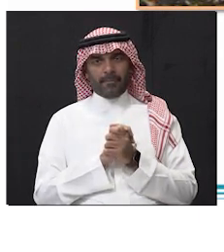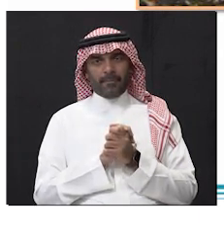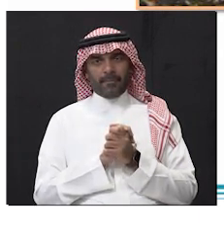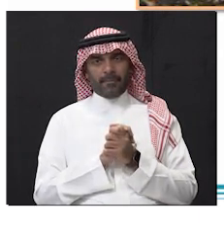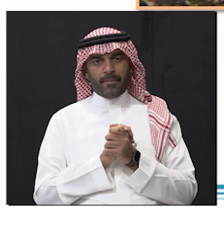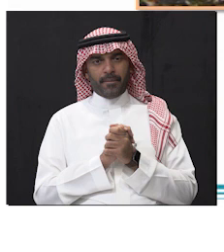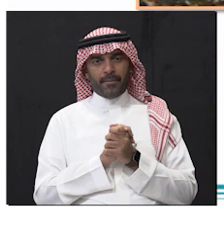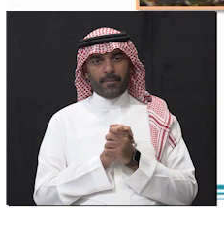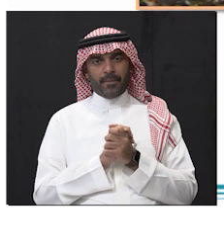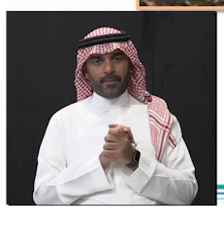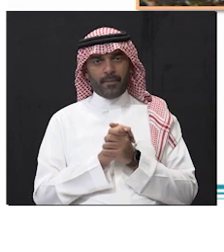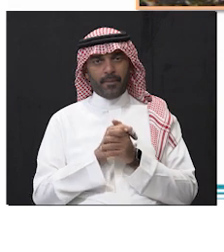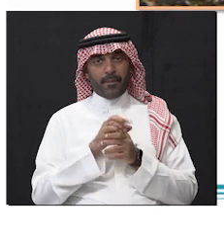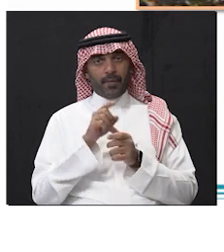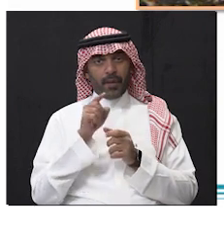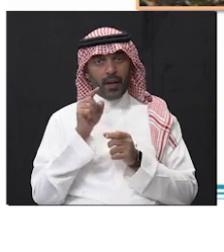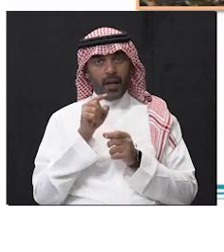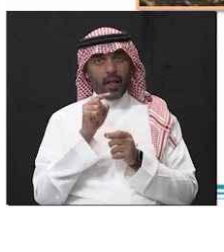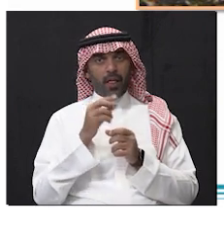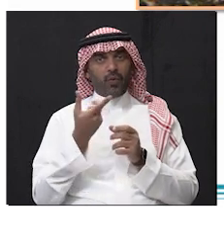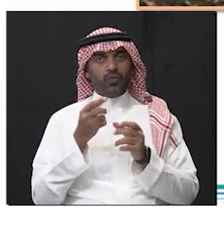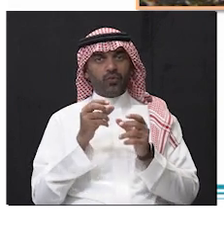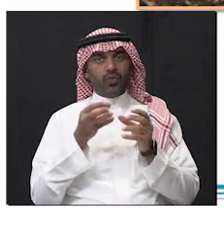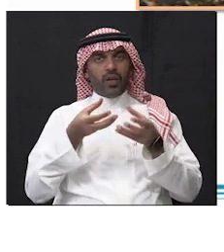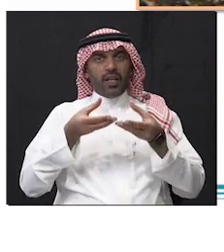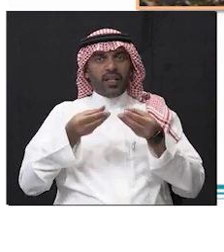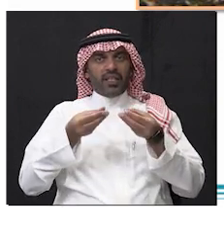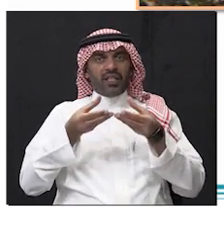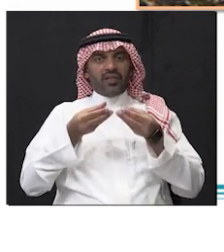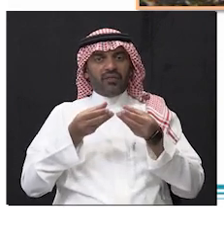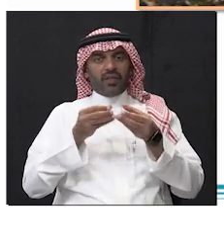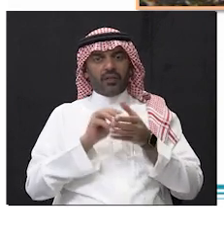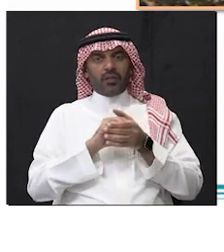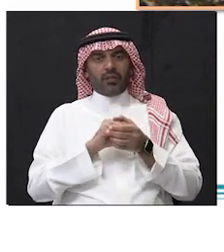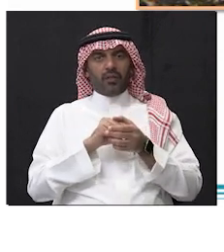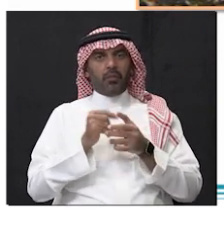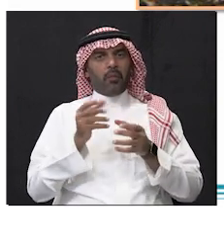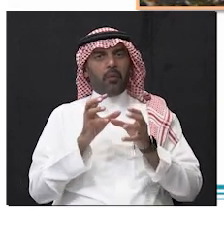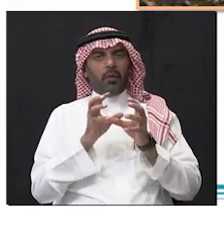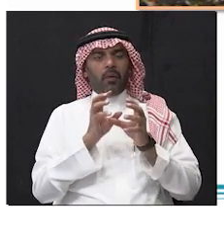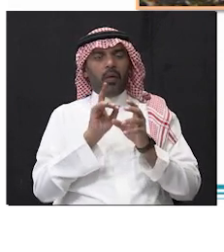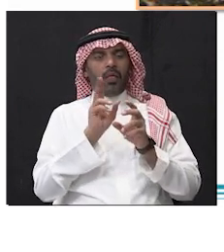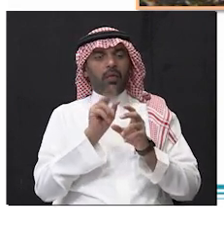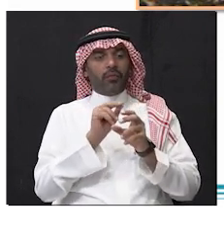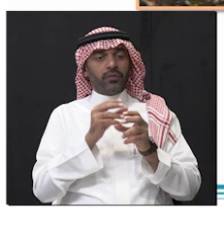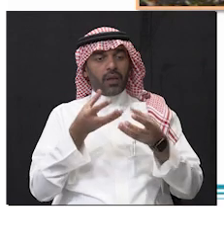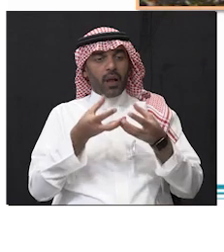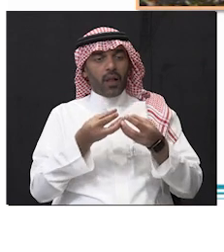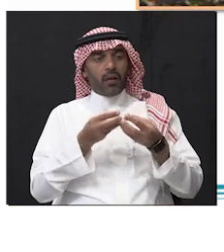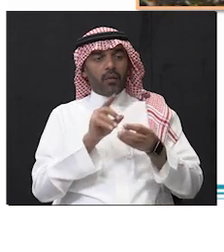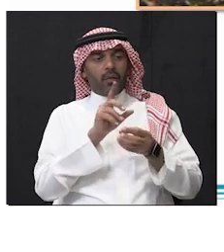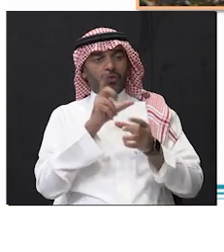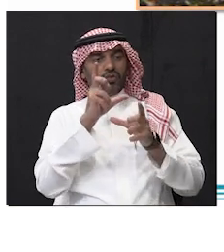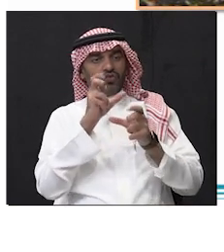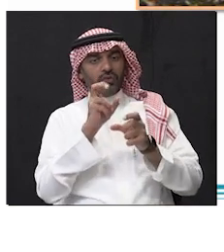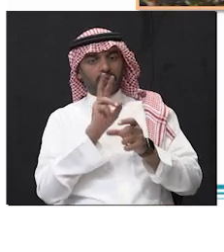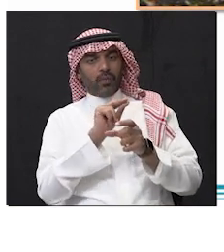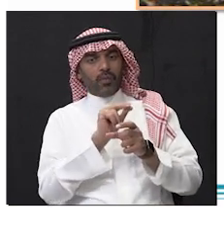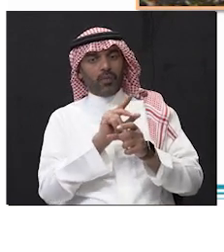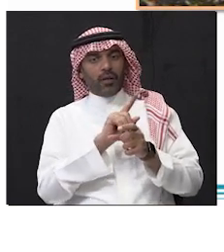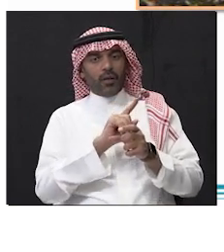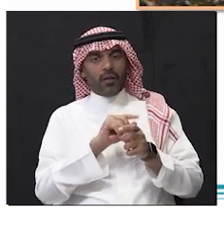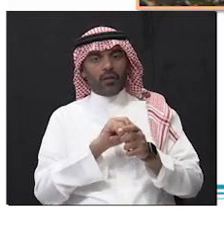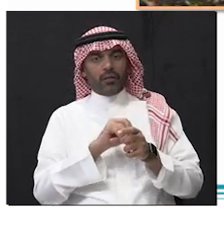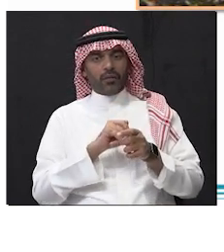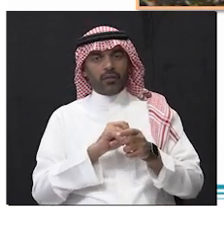هذا الكائن يطلق عليه الإسفنجيات، فالإسفنجيات غير منتظمة الشكل. لو قسمناها بهذا الشكل